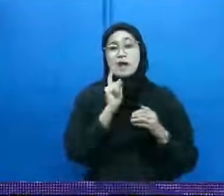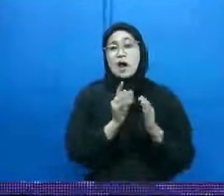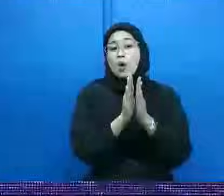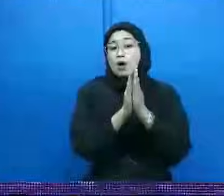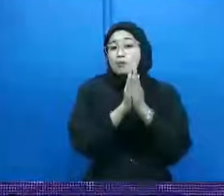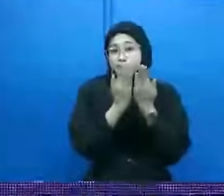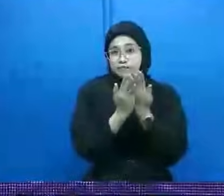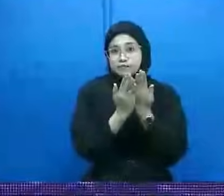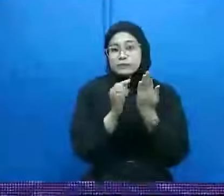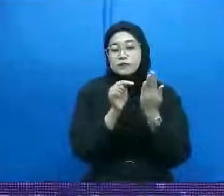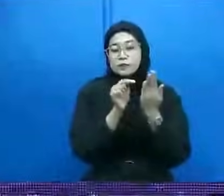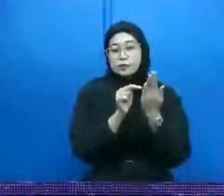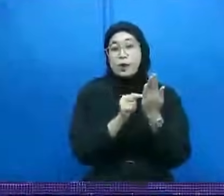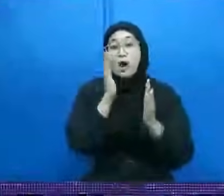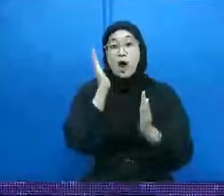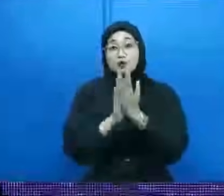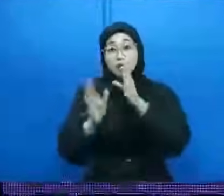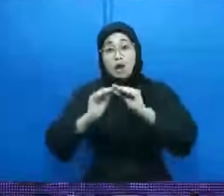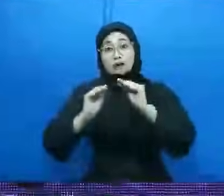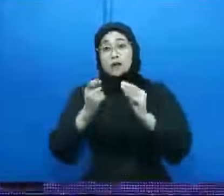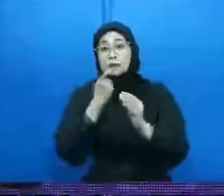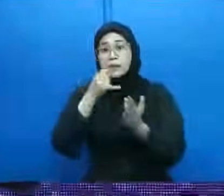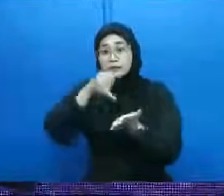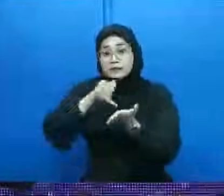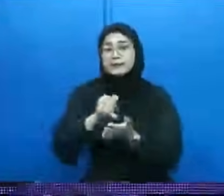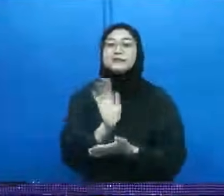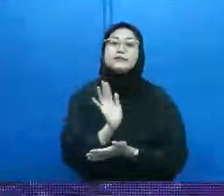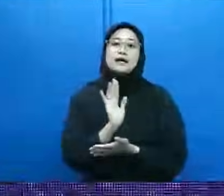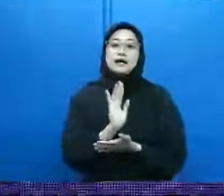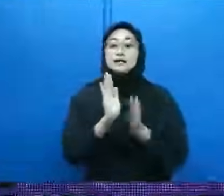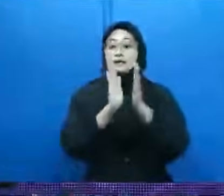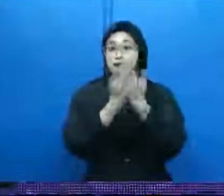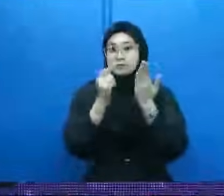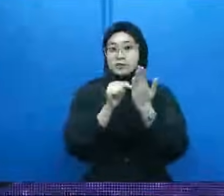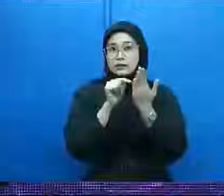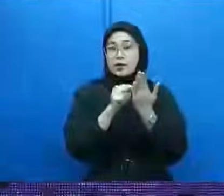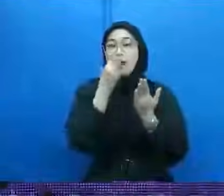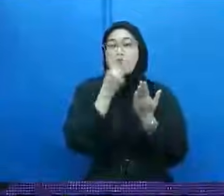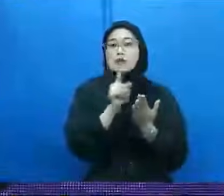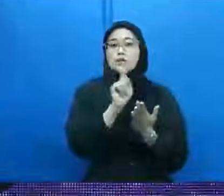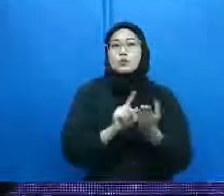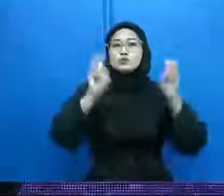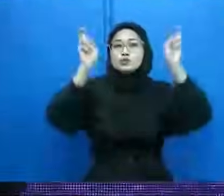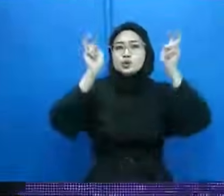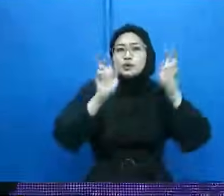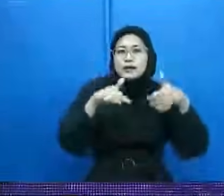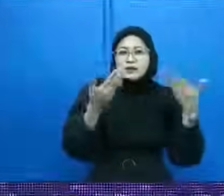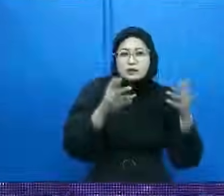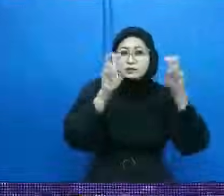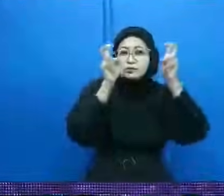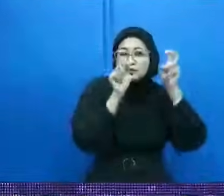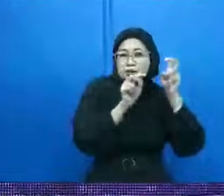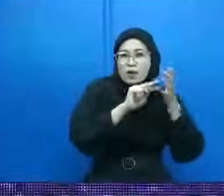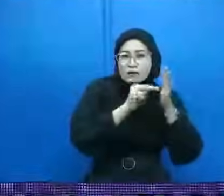nama judulnya itu menunjukkan keutamaan isi dari yang dituliskan. Kata Imam Al-Bukhari, Al-Jami' kitab saya ini